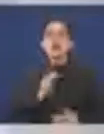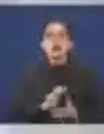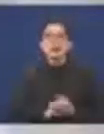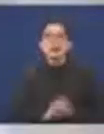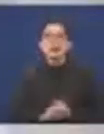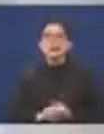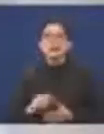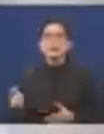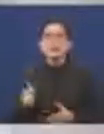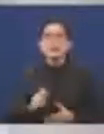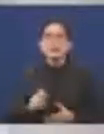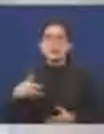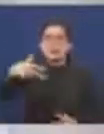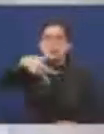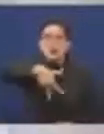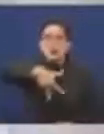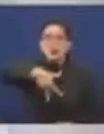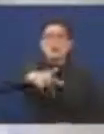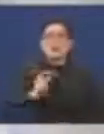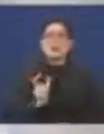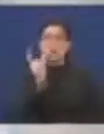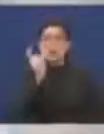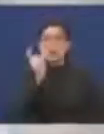Pak. Bapak kan Solo,